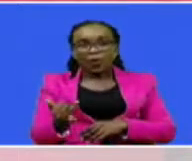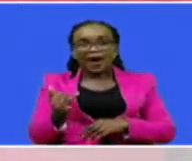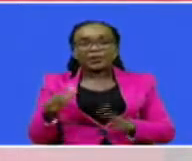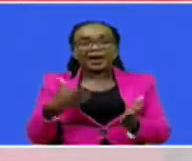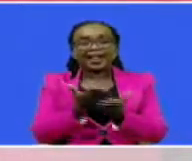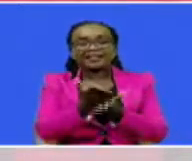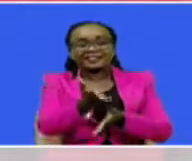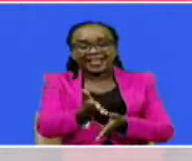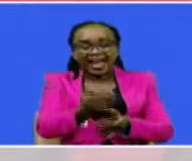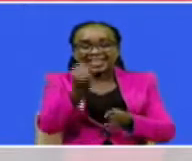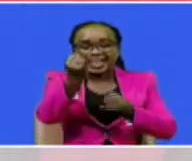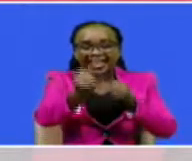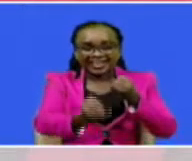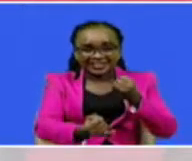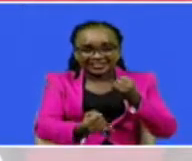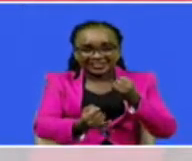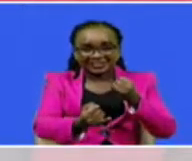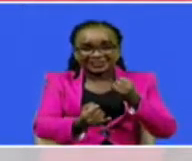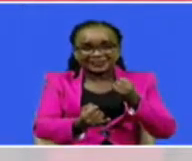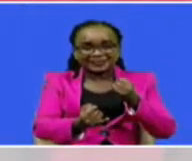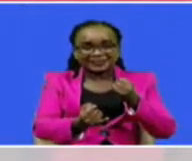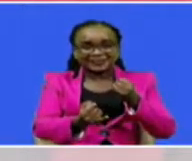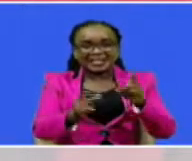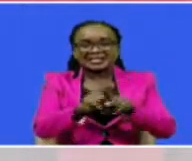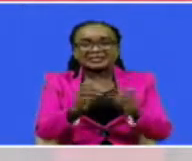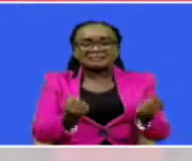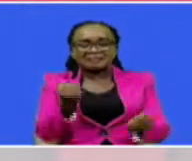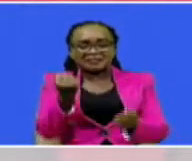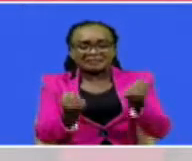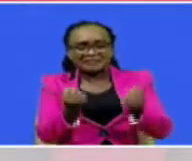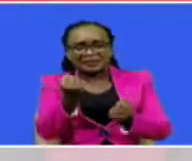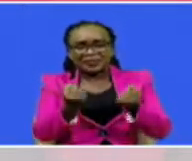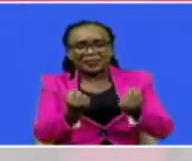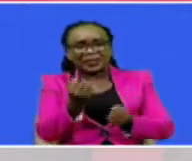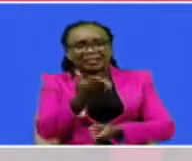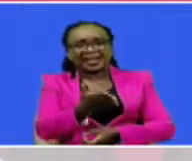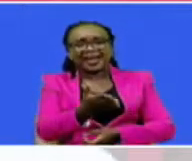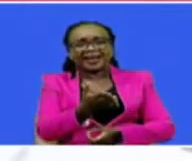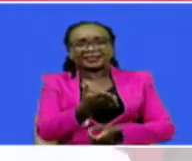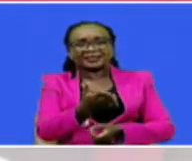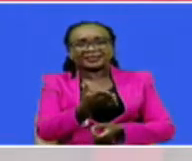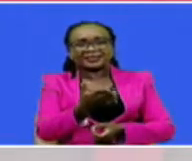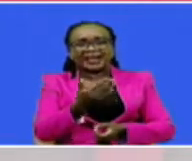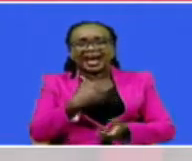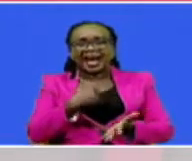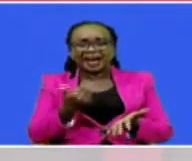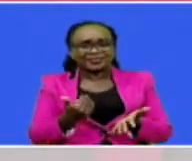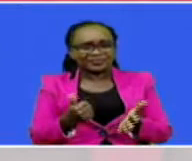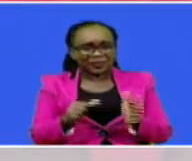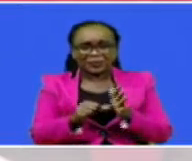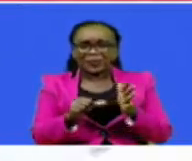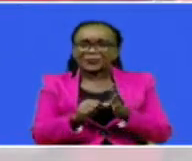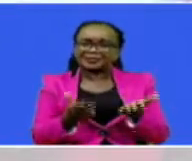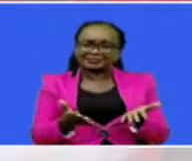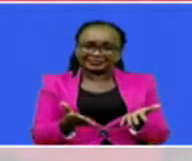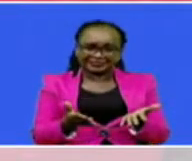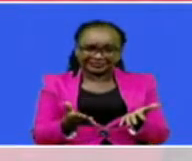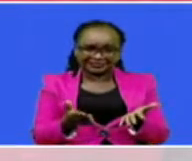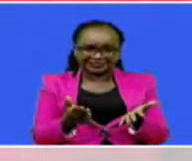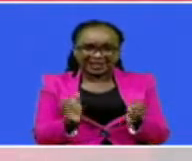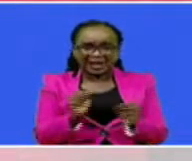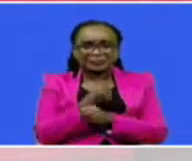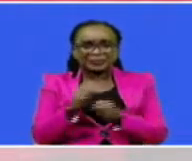tutafika pale mwisho, hata gari yenyewe itakuwa na chassis peke yake, hakuna gari ya kuata